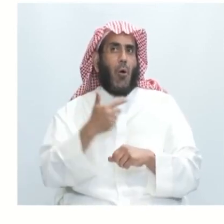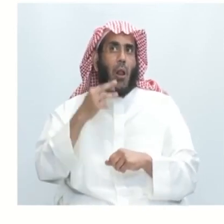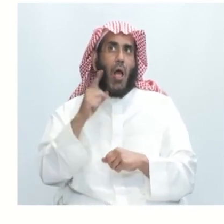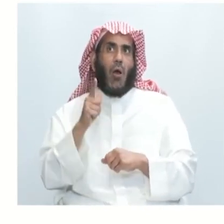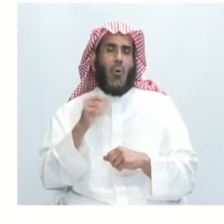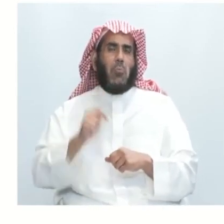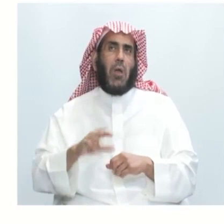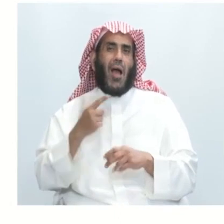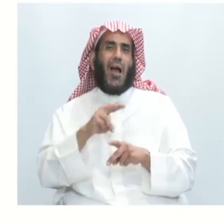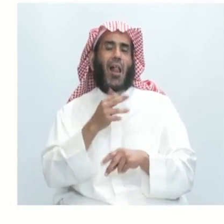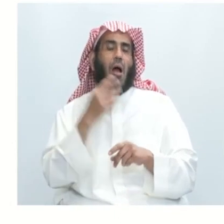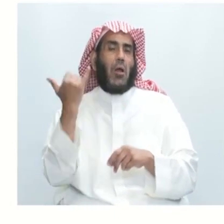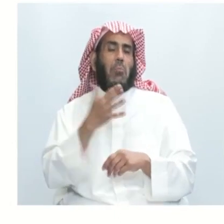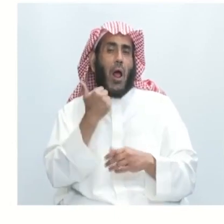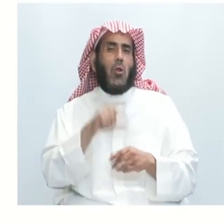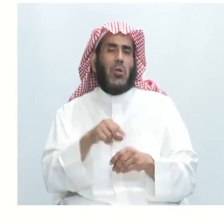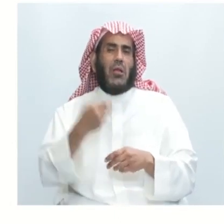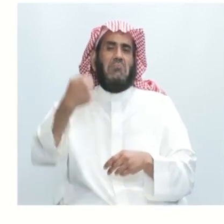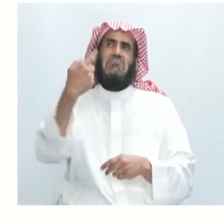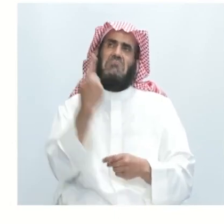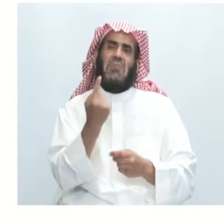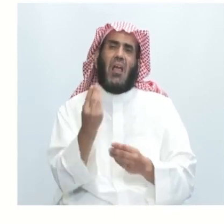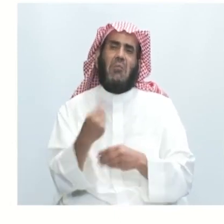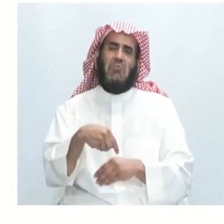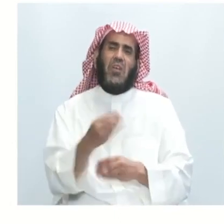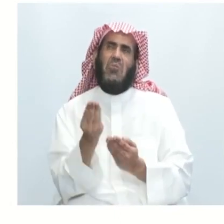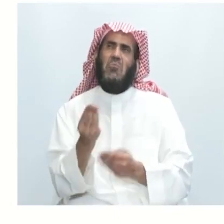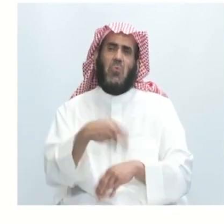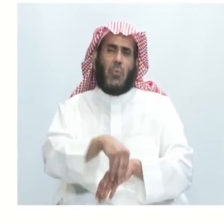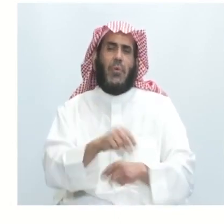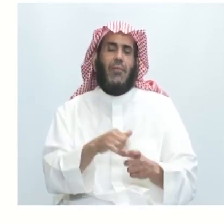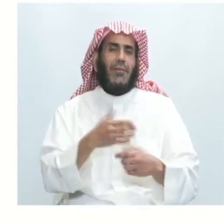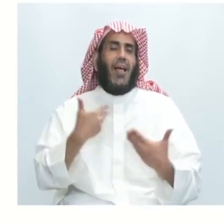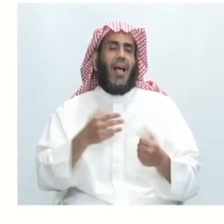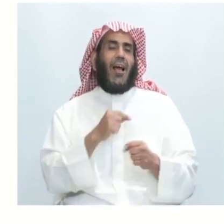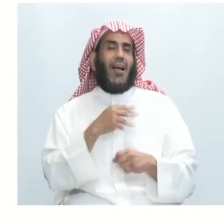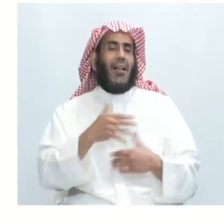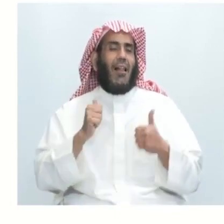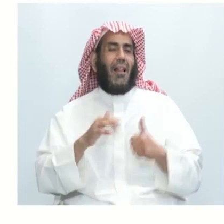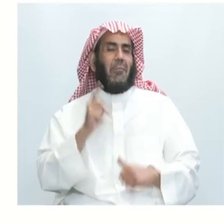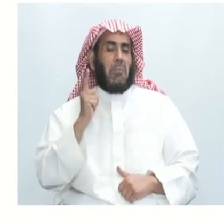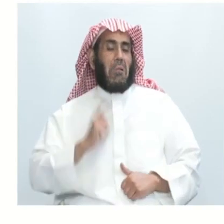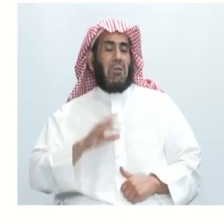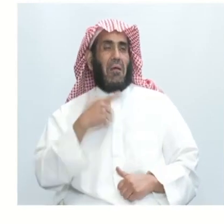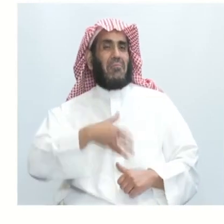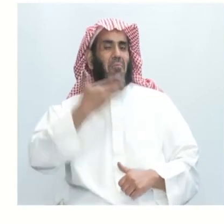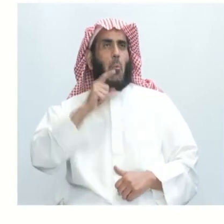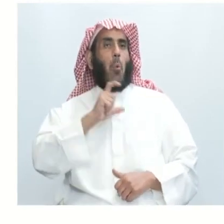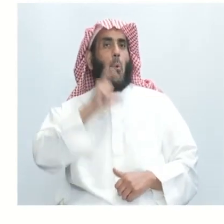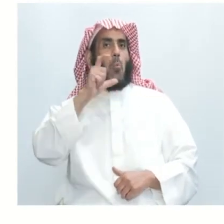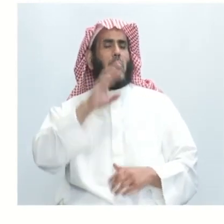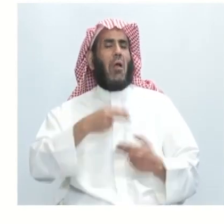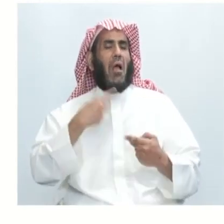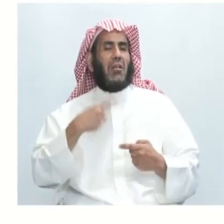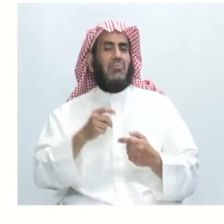يا اخ العرب هل يمكن ان تضع لي درهما في هذا الكوب فضحك الغني وقال متفاخرا بملئ فيه